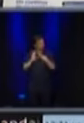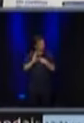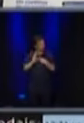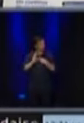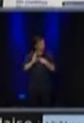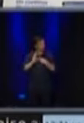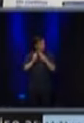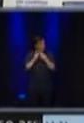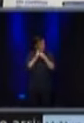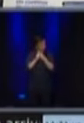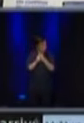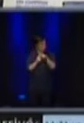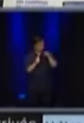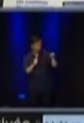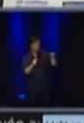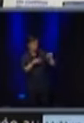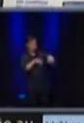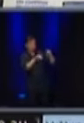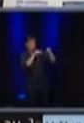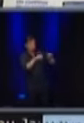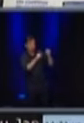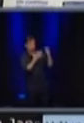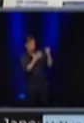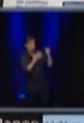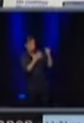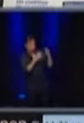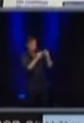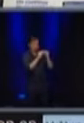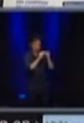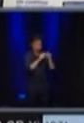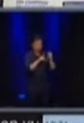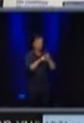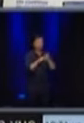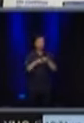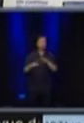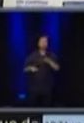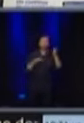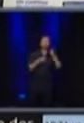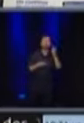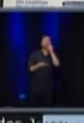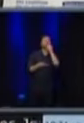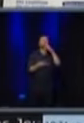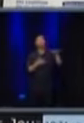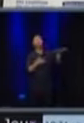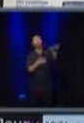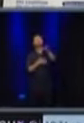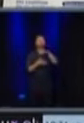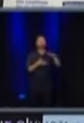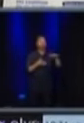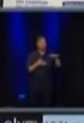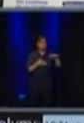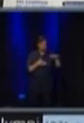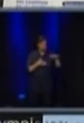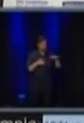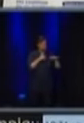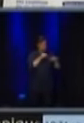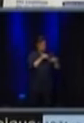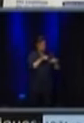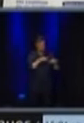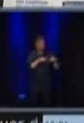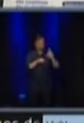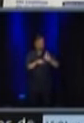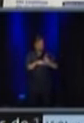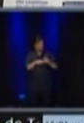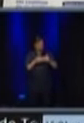en fonction de la capacité hospitalière. Si tout passe au vert lundi, tout sera en vert, je tiens pour acquis que ça se passe bien dans les